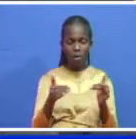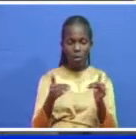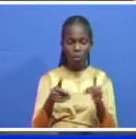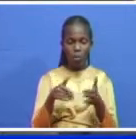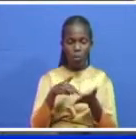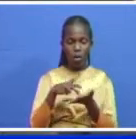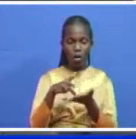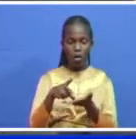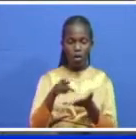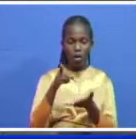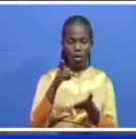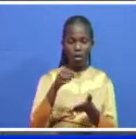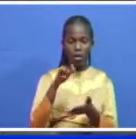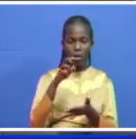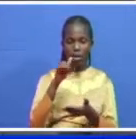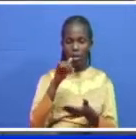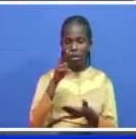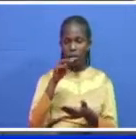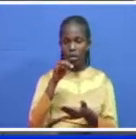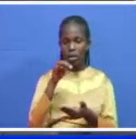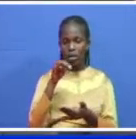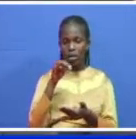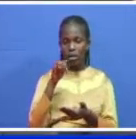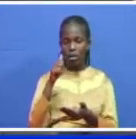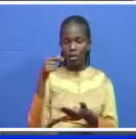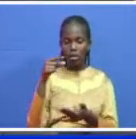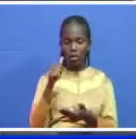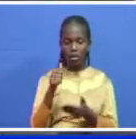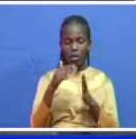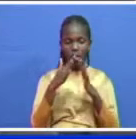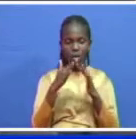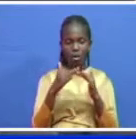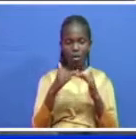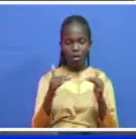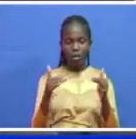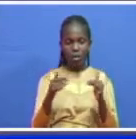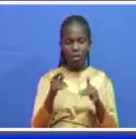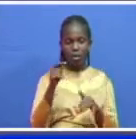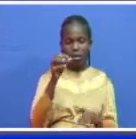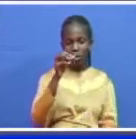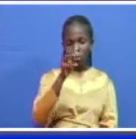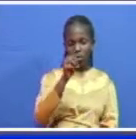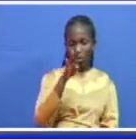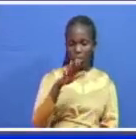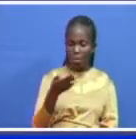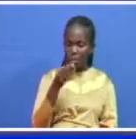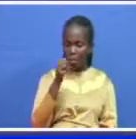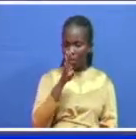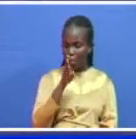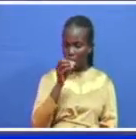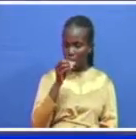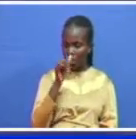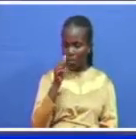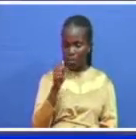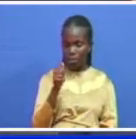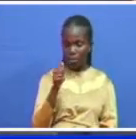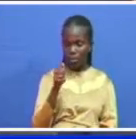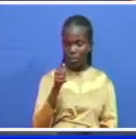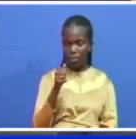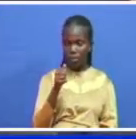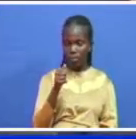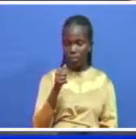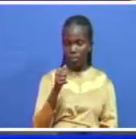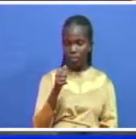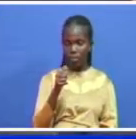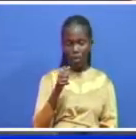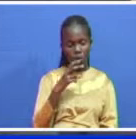Road leo. Muangalie hizo lens kutoka Savolen, enda Tomboya, teremuka muangalie hizo nyumba zetu zote.